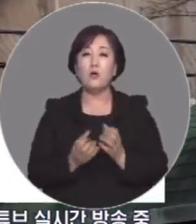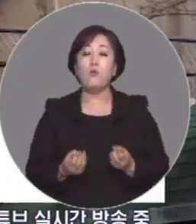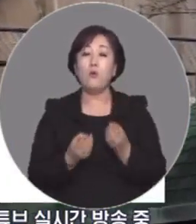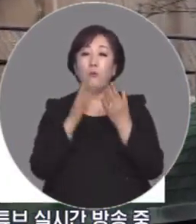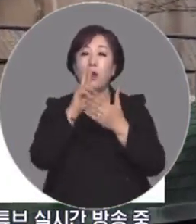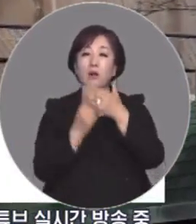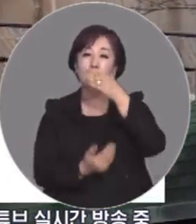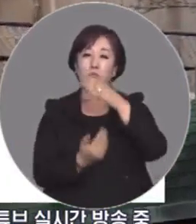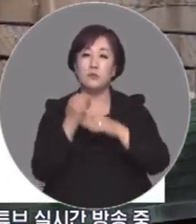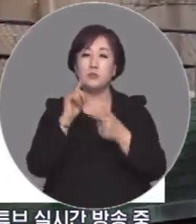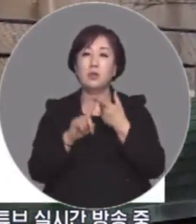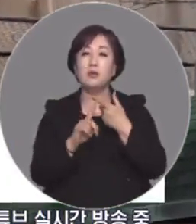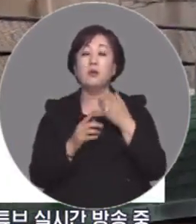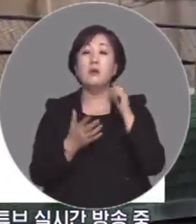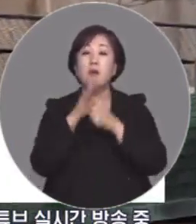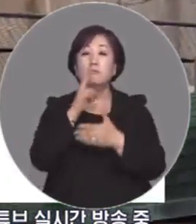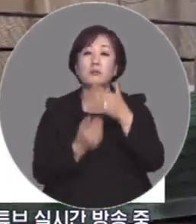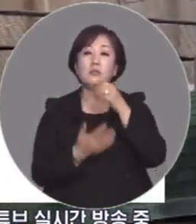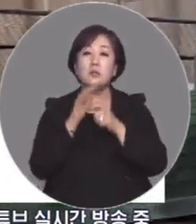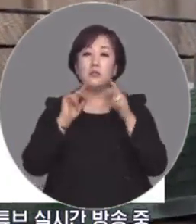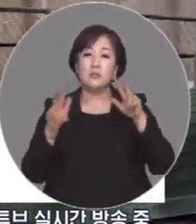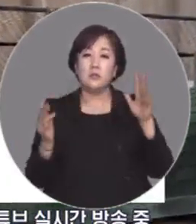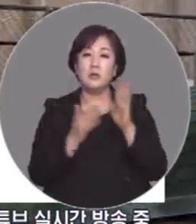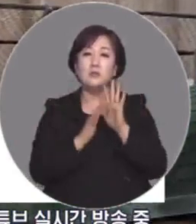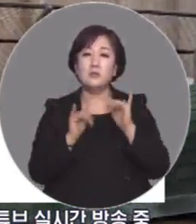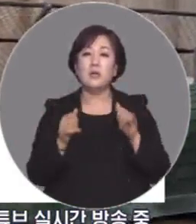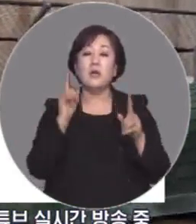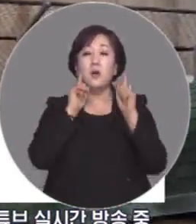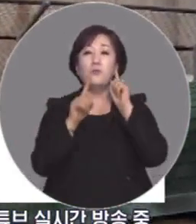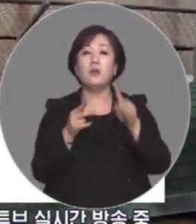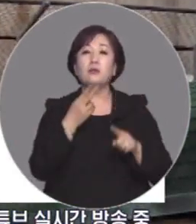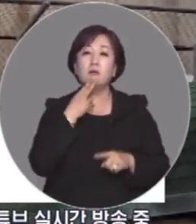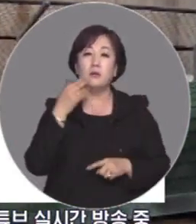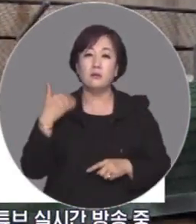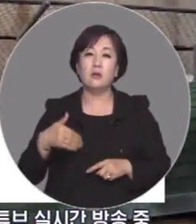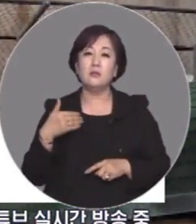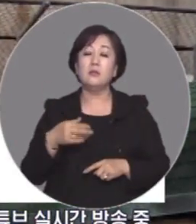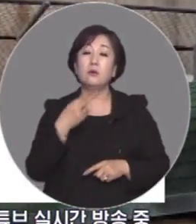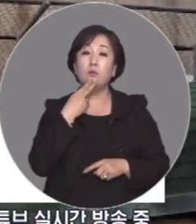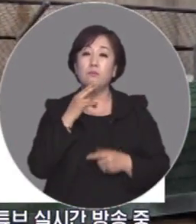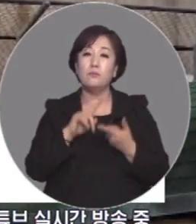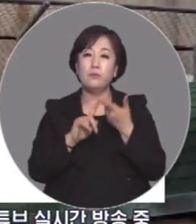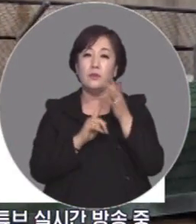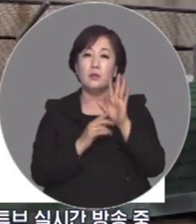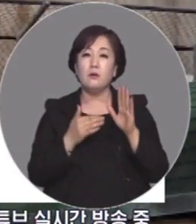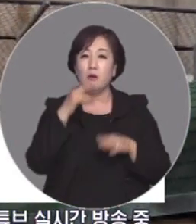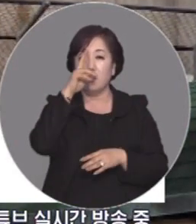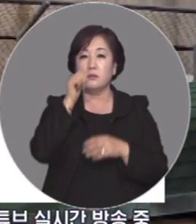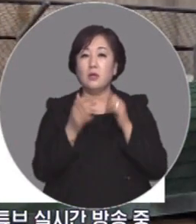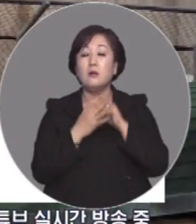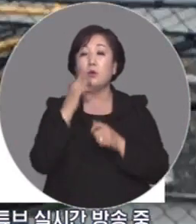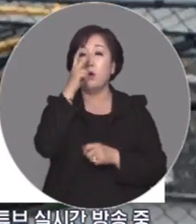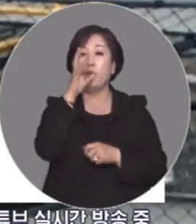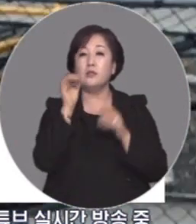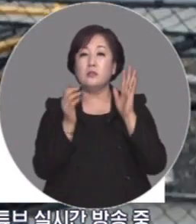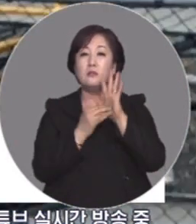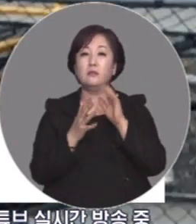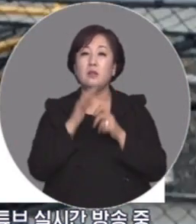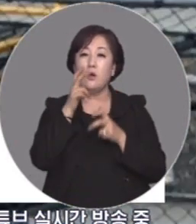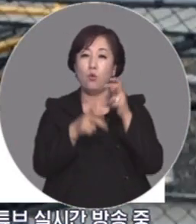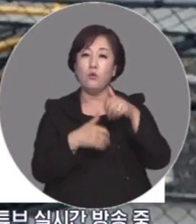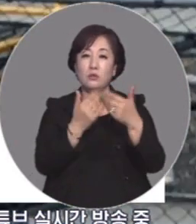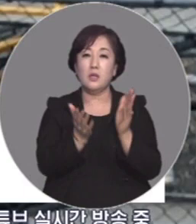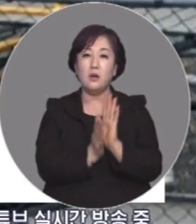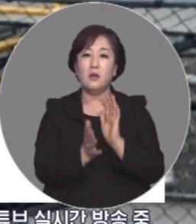발생했습니다 이 사고로 현재까지 인명피해는 없는 걸로 파악됐습니다 경찰과 소방당국은 공정과